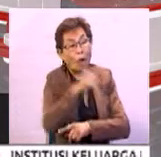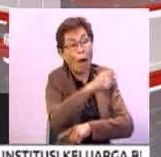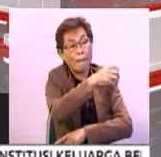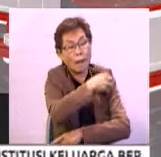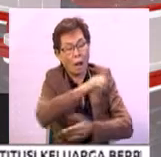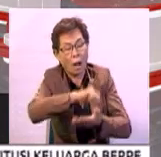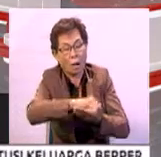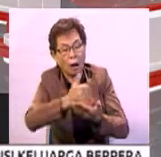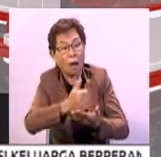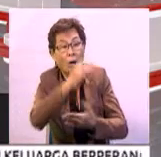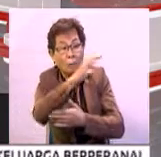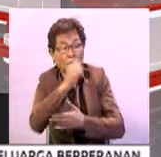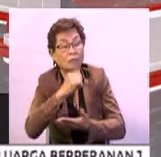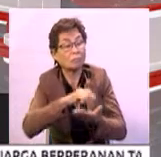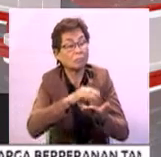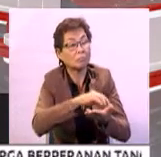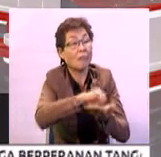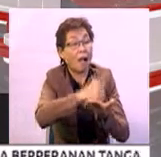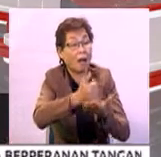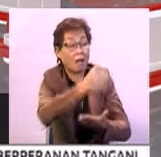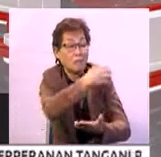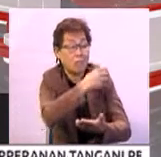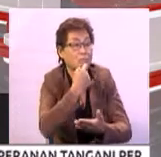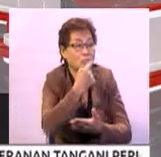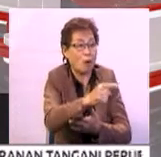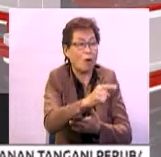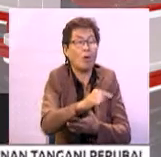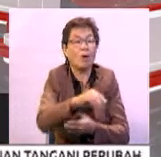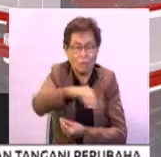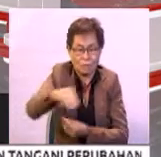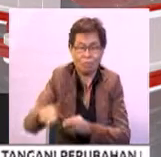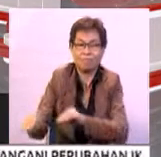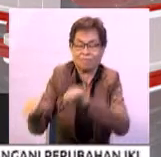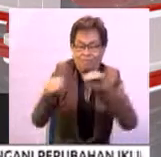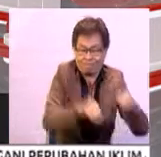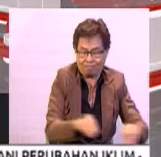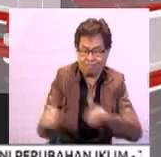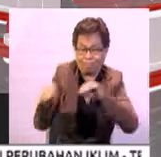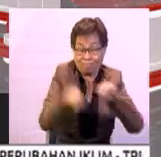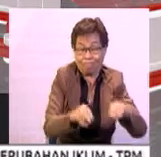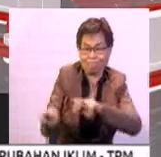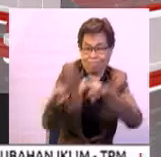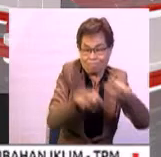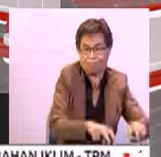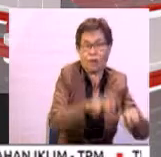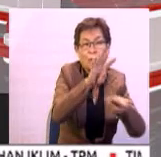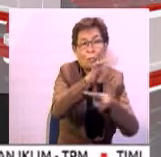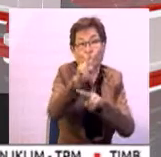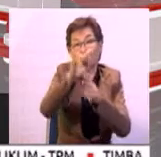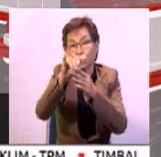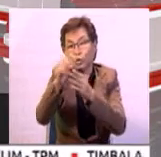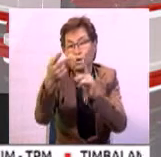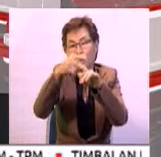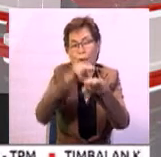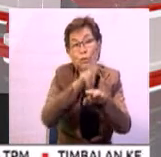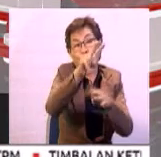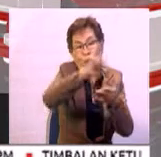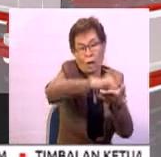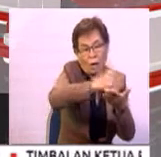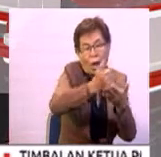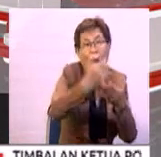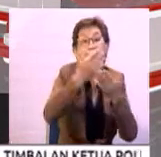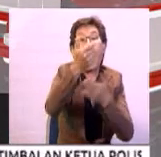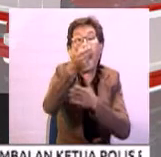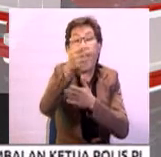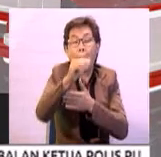pegawai akaun syarikat itu memindahkan 3 transaksi pembayaran berjumlah RM42 juta ringgit kepada 2 akaun